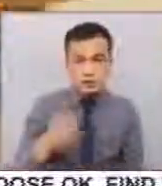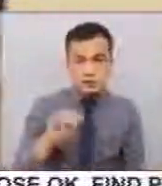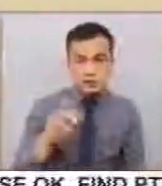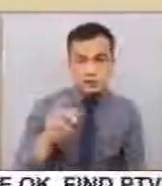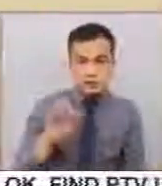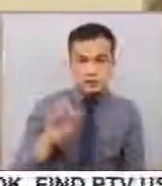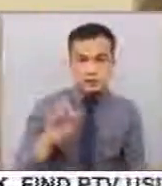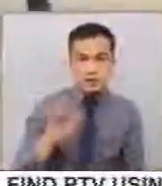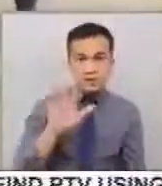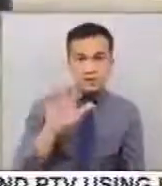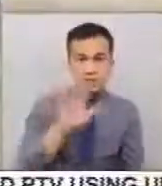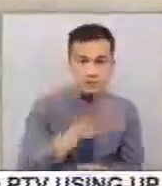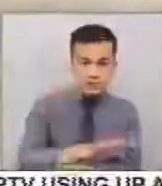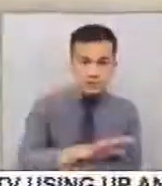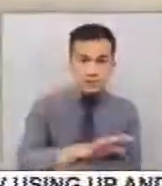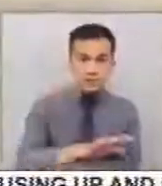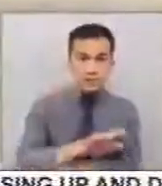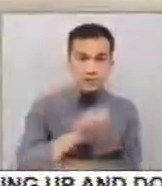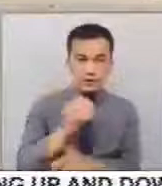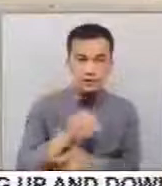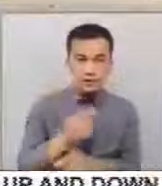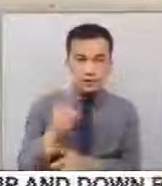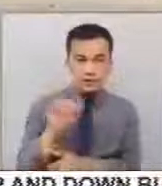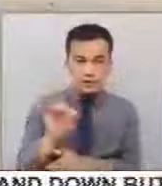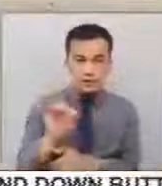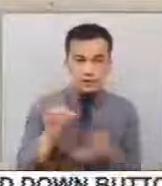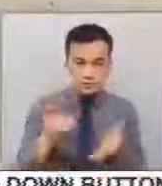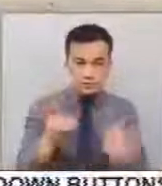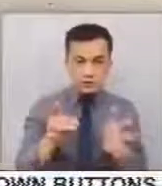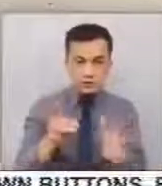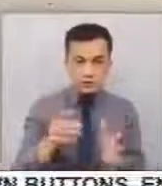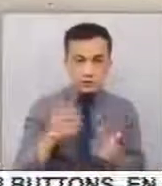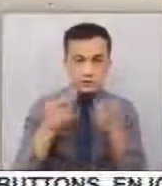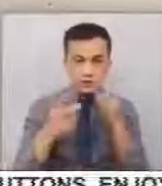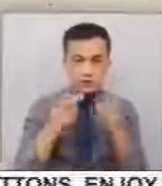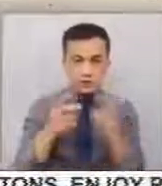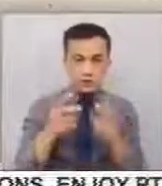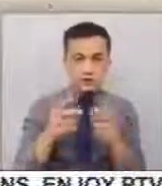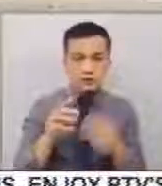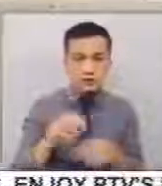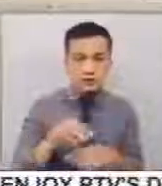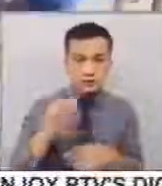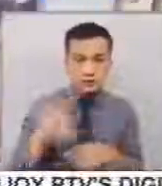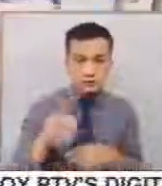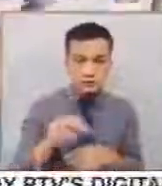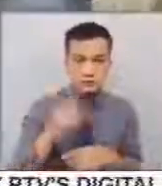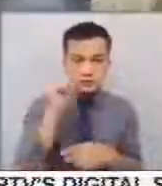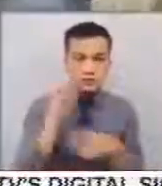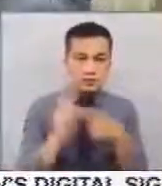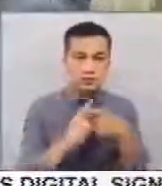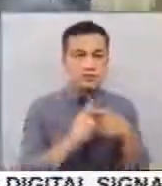ng October 28 na lamang papayagan ang pagdalaw sa Manila North Cemetery pero tatanggap pa rin ng